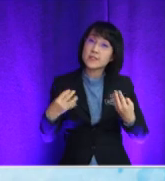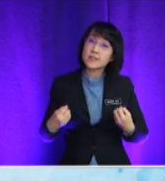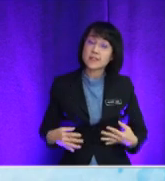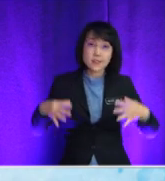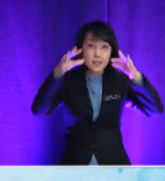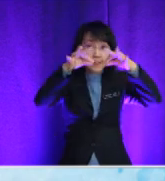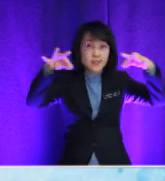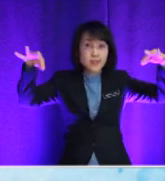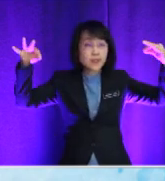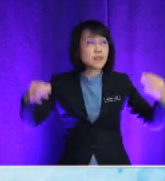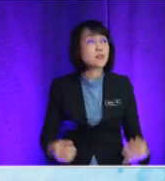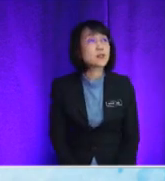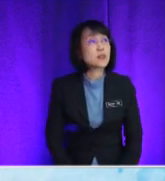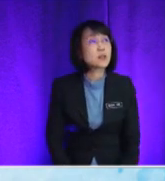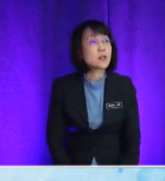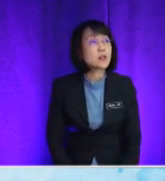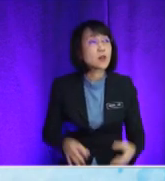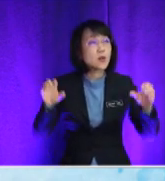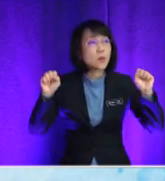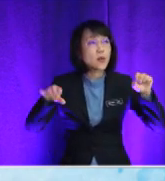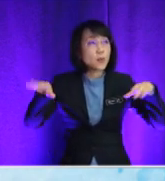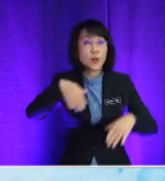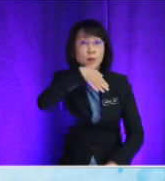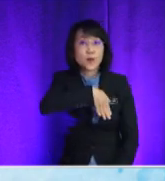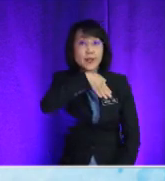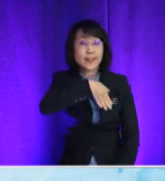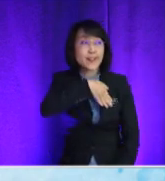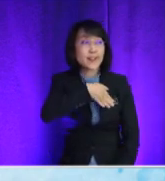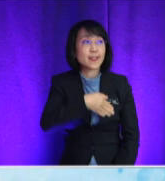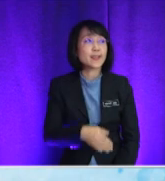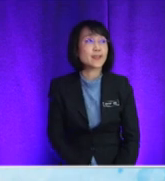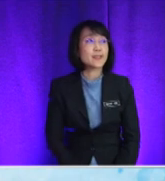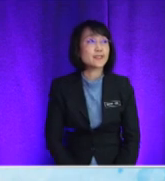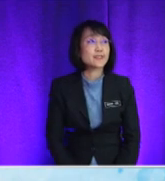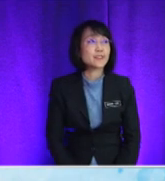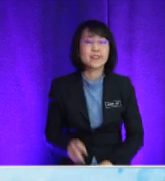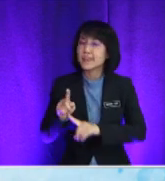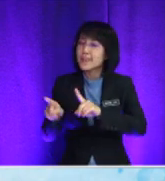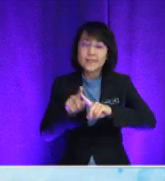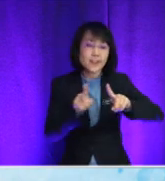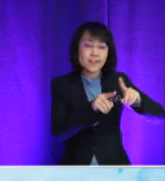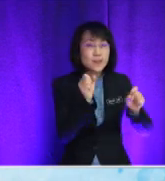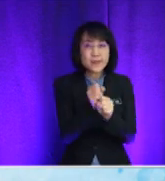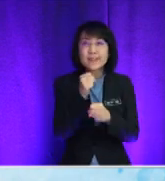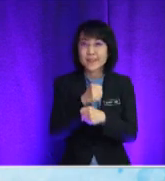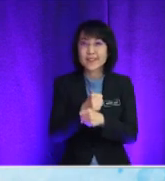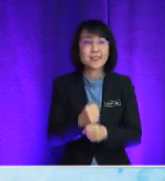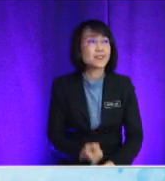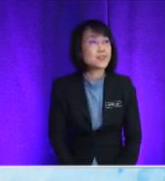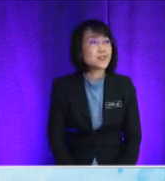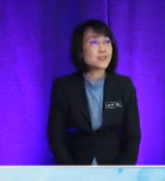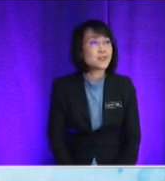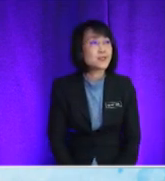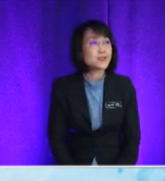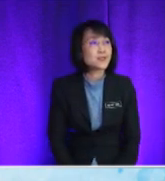Oke kemudian boleh buat pocket pocket ada macam-macam bentuk macam-macam yang kita boleh gunakan dekat rompi Nah